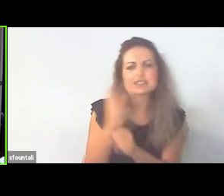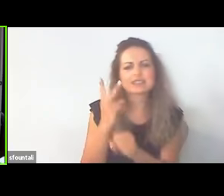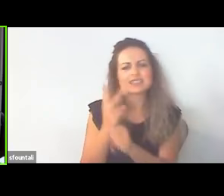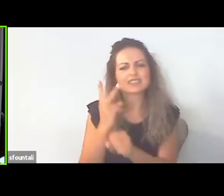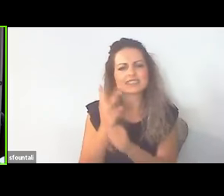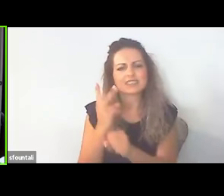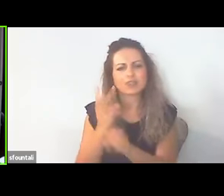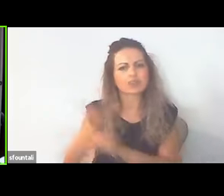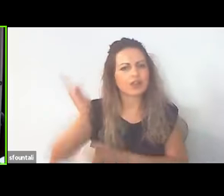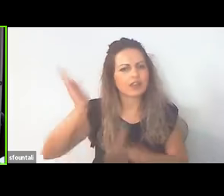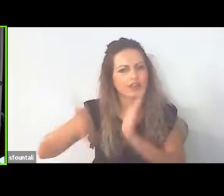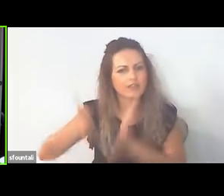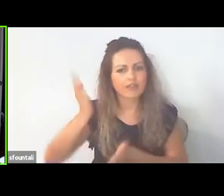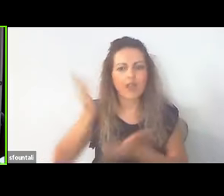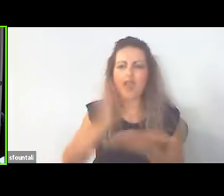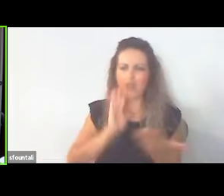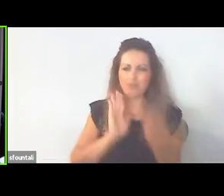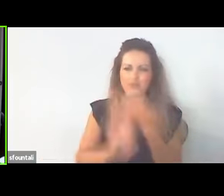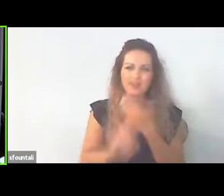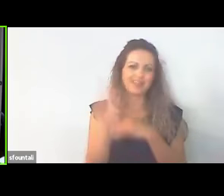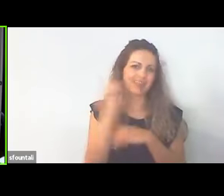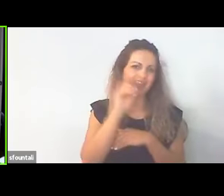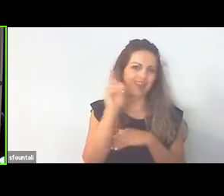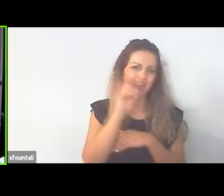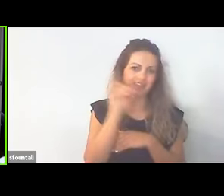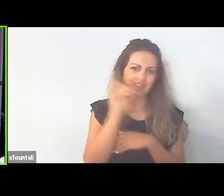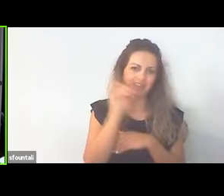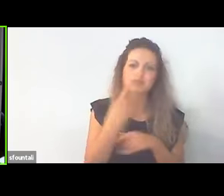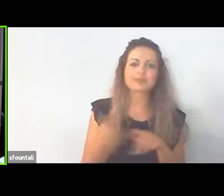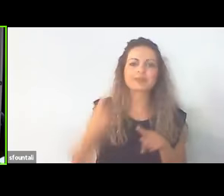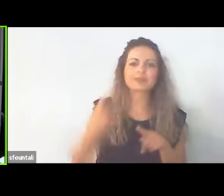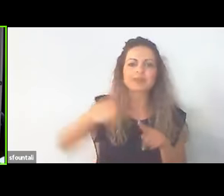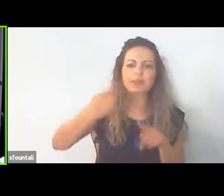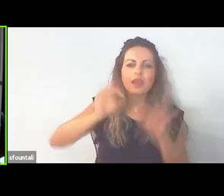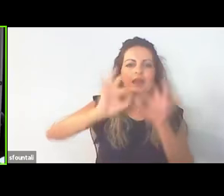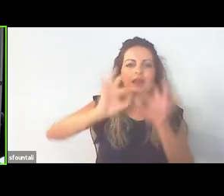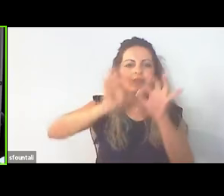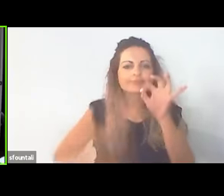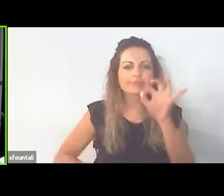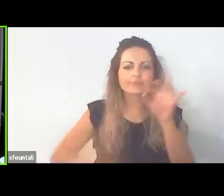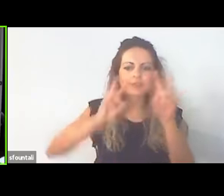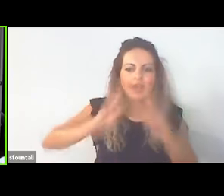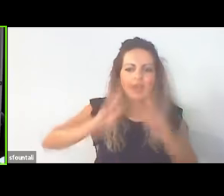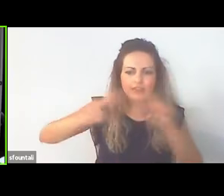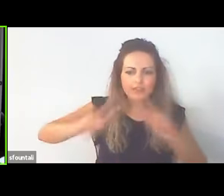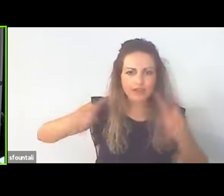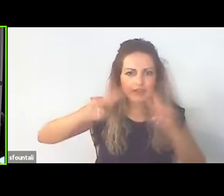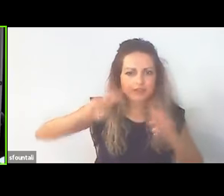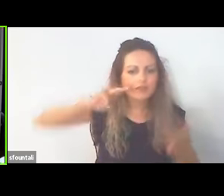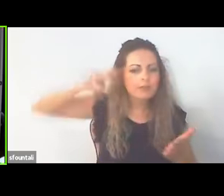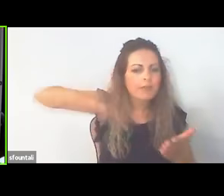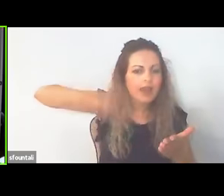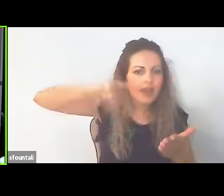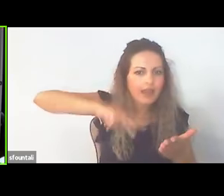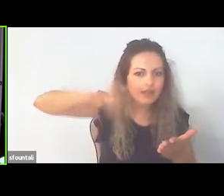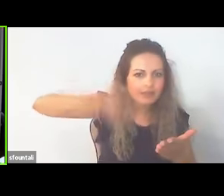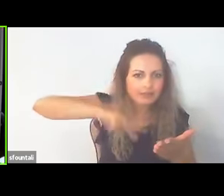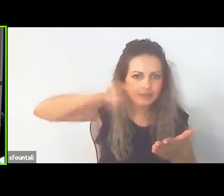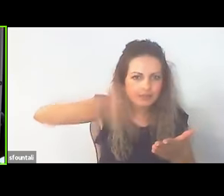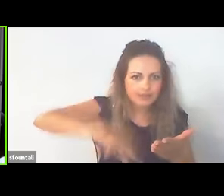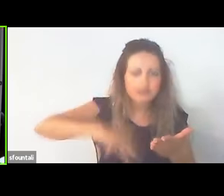και τη δυνατότητα μιας αναλυτικής έρευνας, μελέτης και κοινωνικοποίησης των αποτελεσμάτων